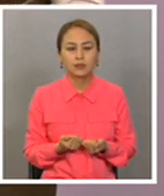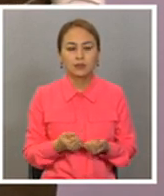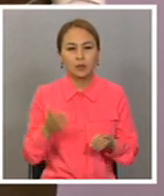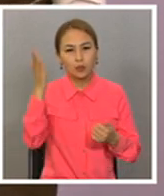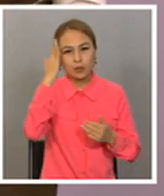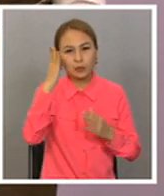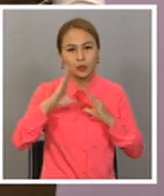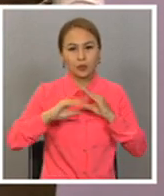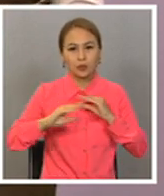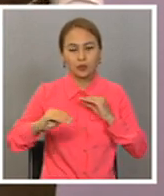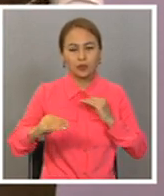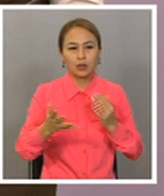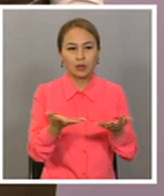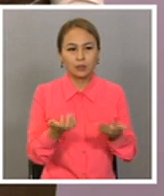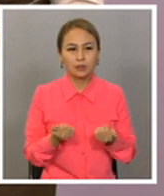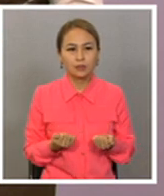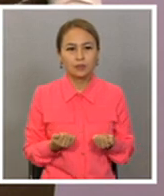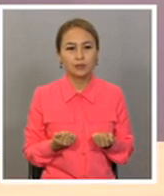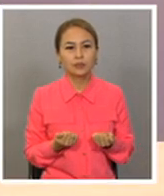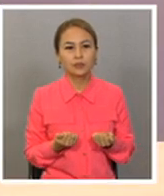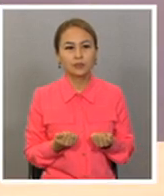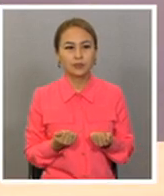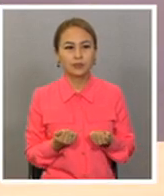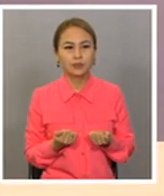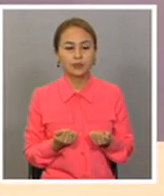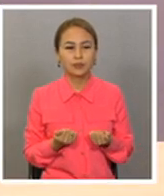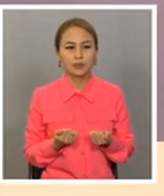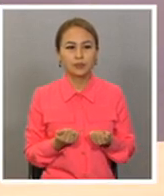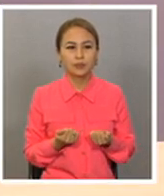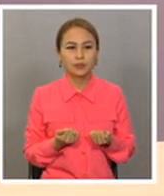Көрпе төсек алады екенбіз.